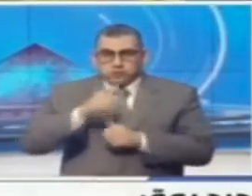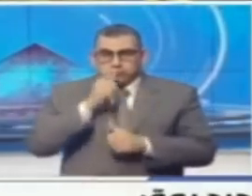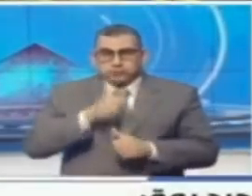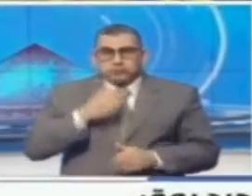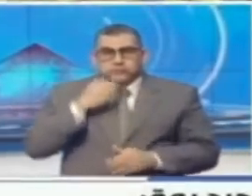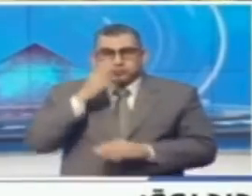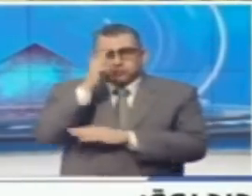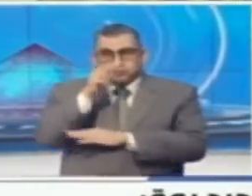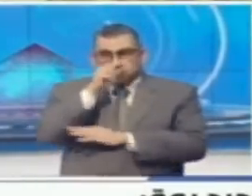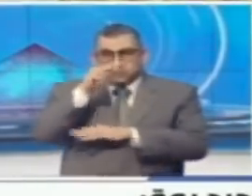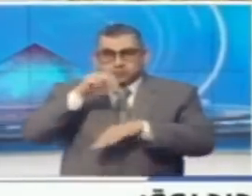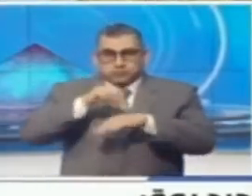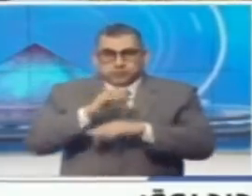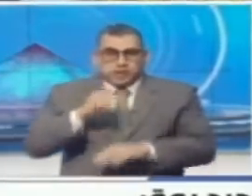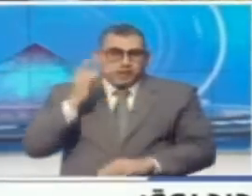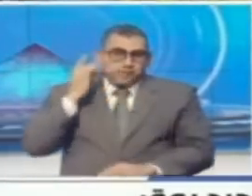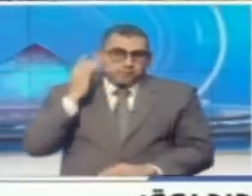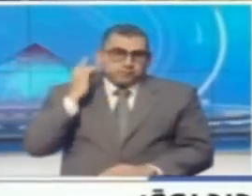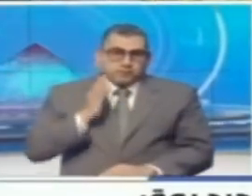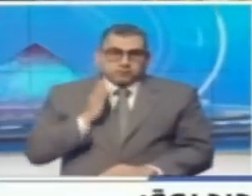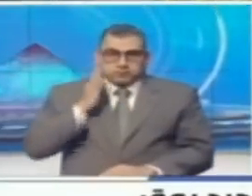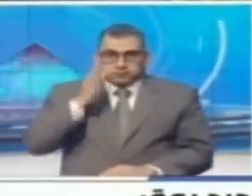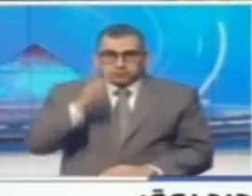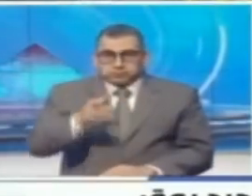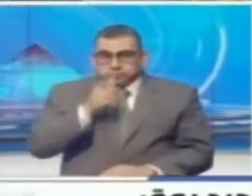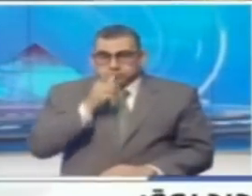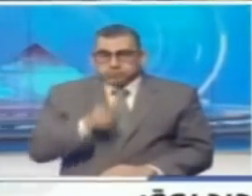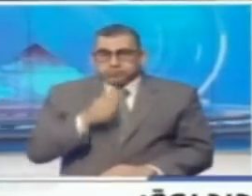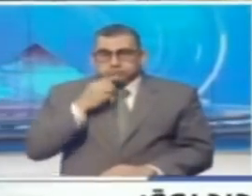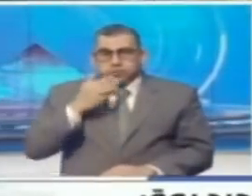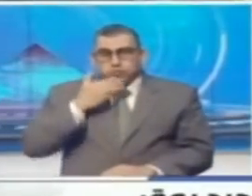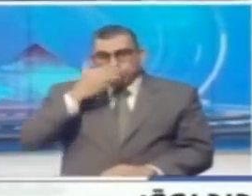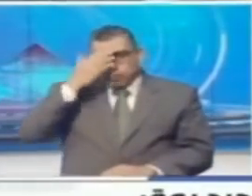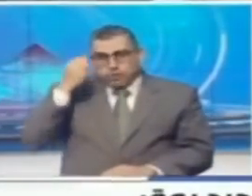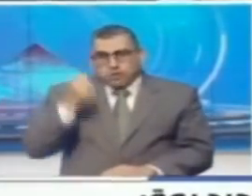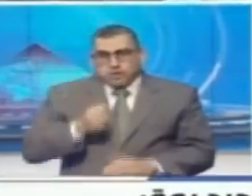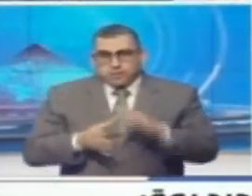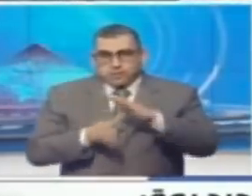المرقسية بمقر الكاتدرائية بالعباسية، وقدم التهنئة